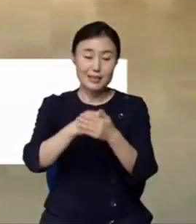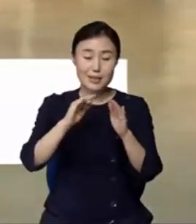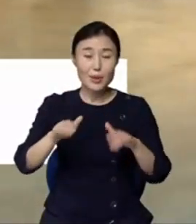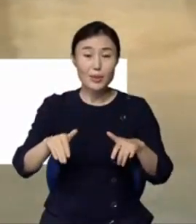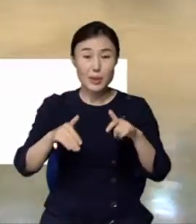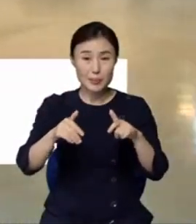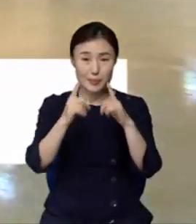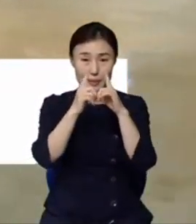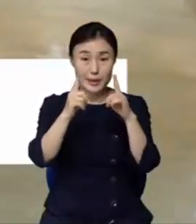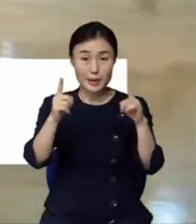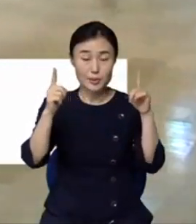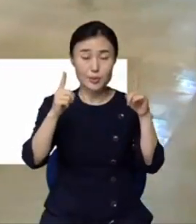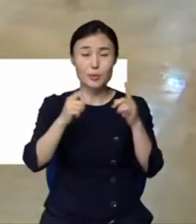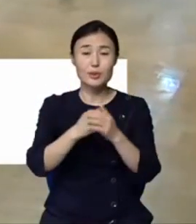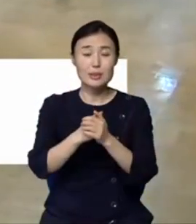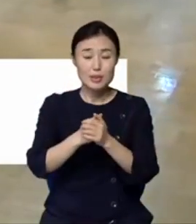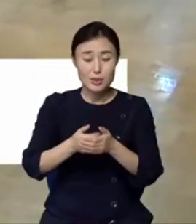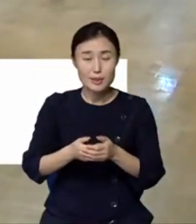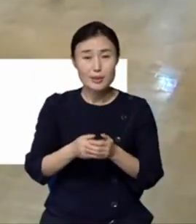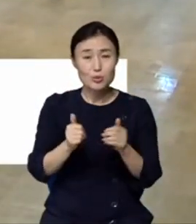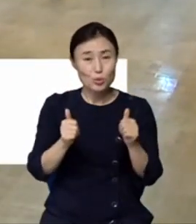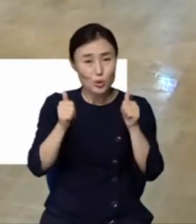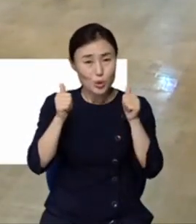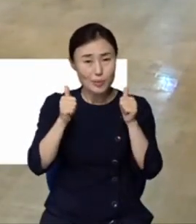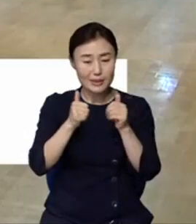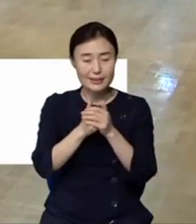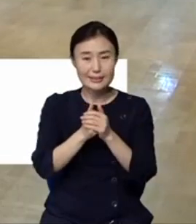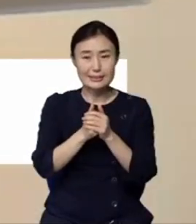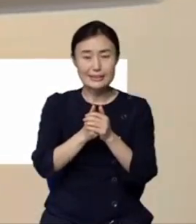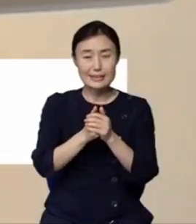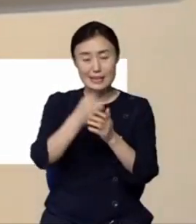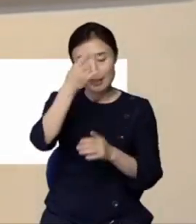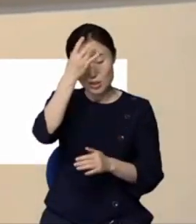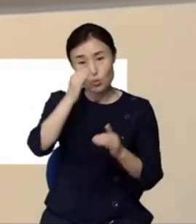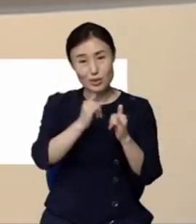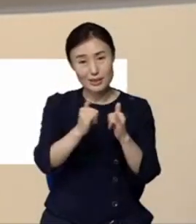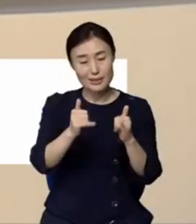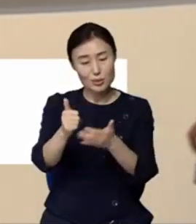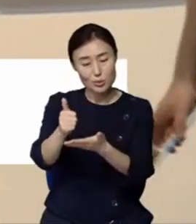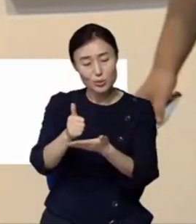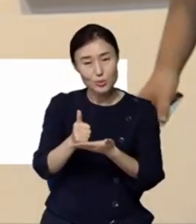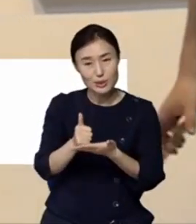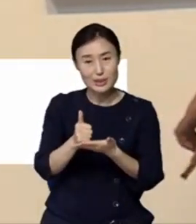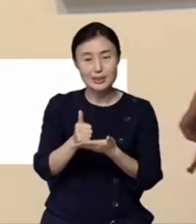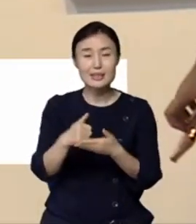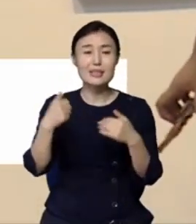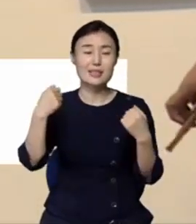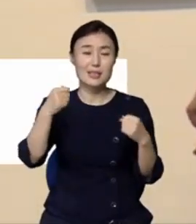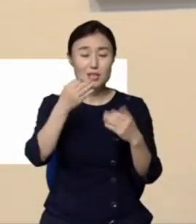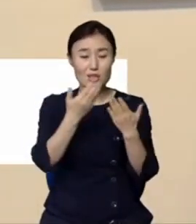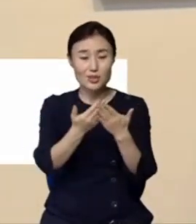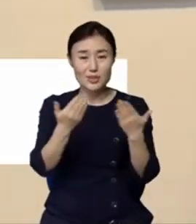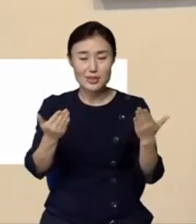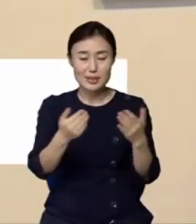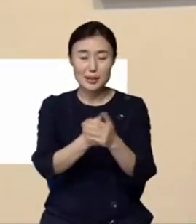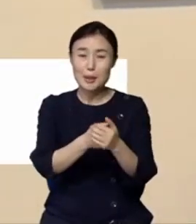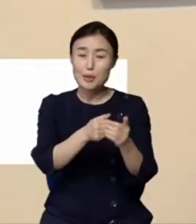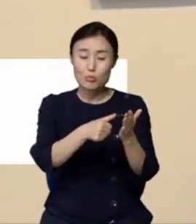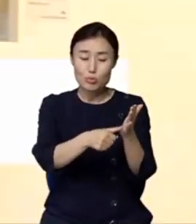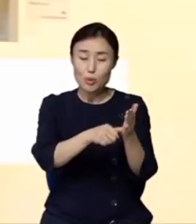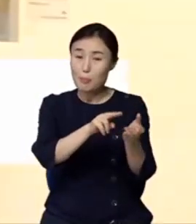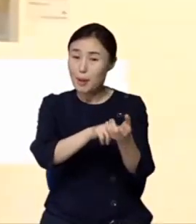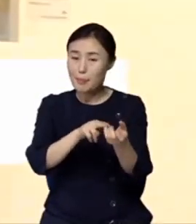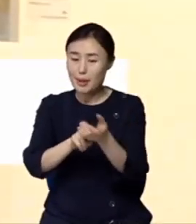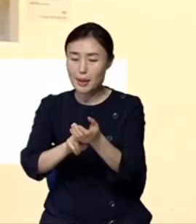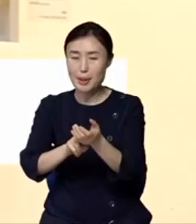전남대 아트페스타는 전남대 출신 70여 명의 작가들이 참여하는 전시로 아트페어의 판매 형식을 통해 대학